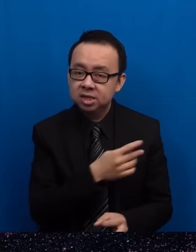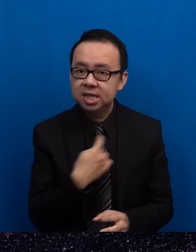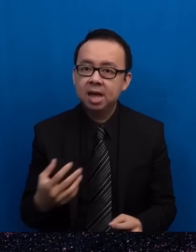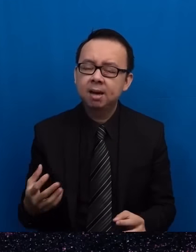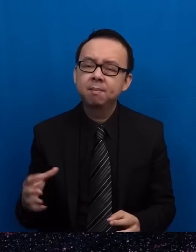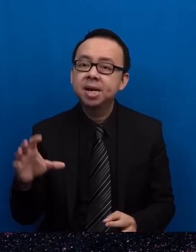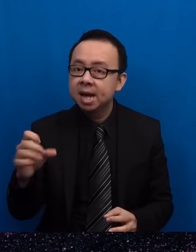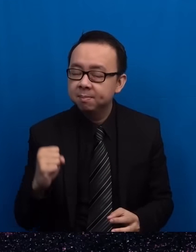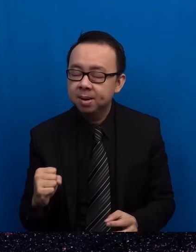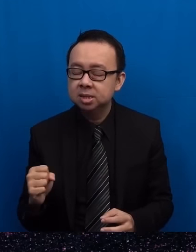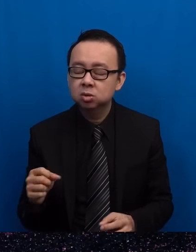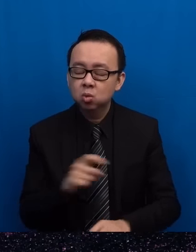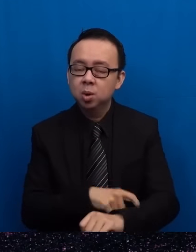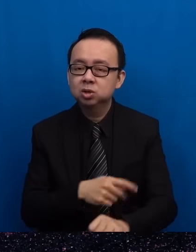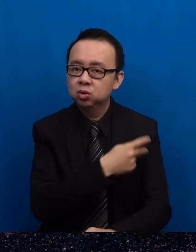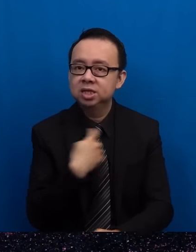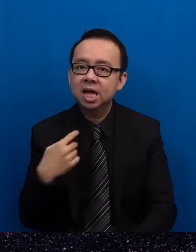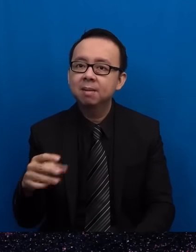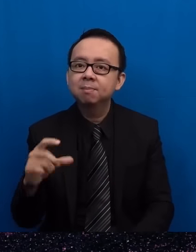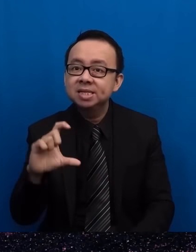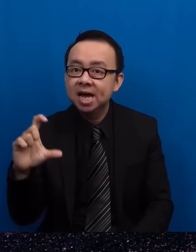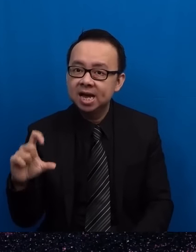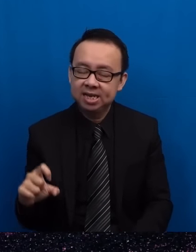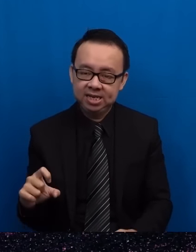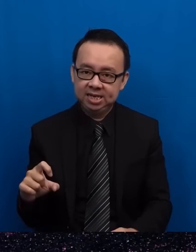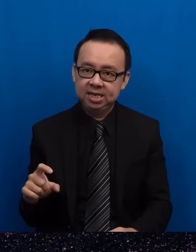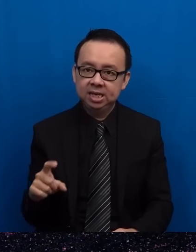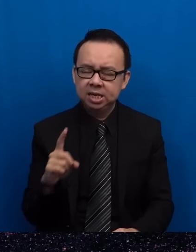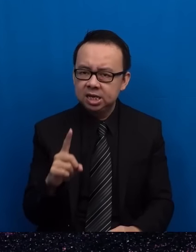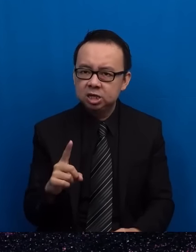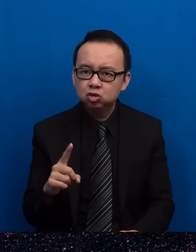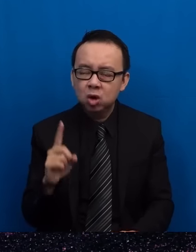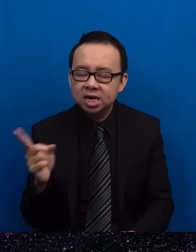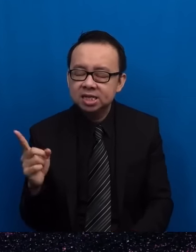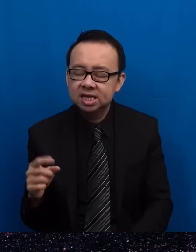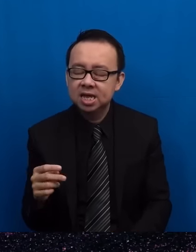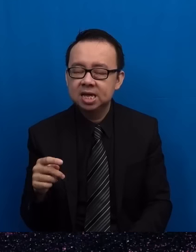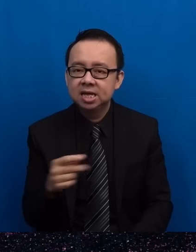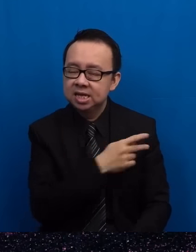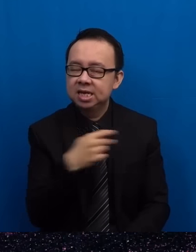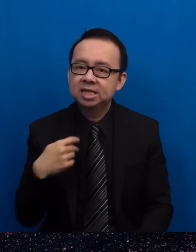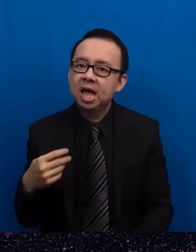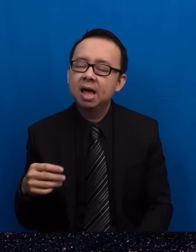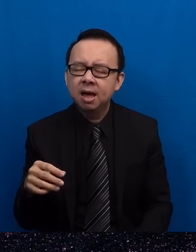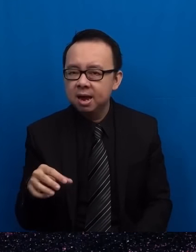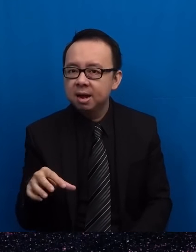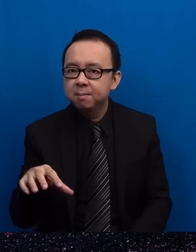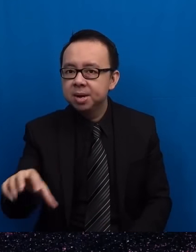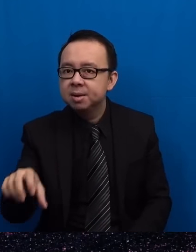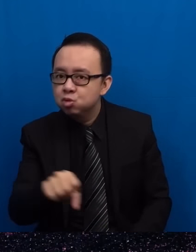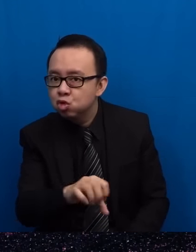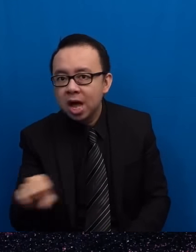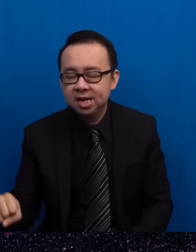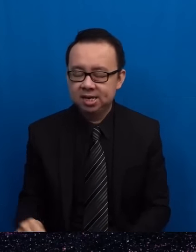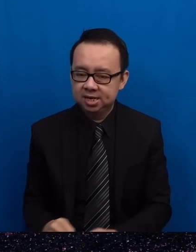kita mencari, itu artinya kita menemukan apa yang selama ini sudah ada, namun terabaikan.